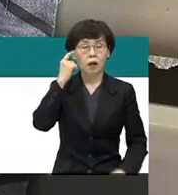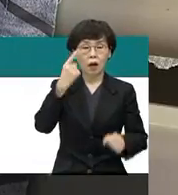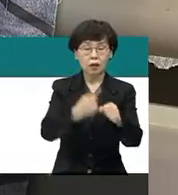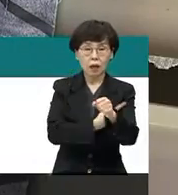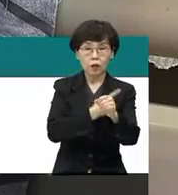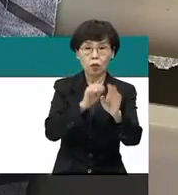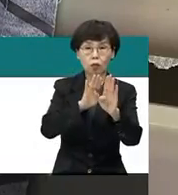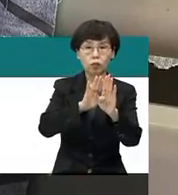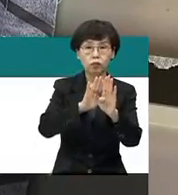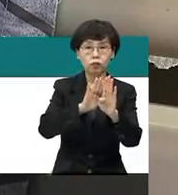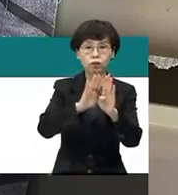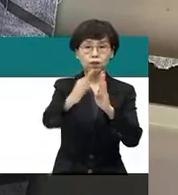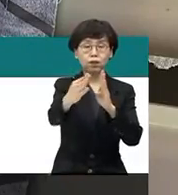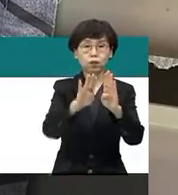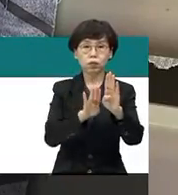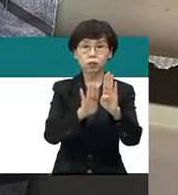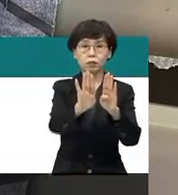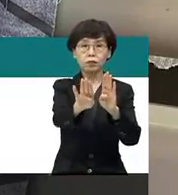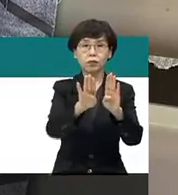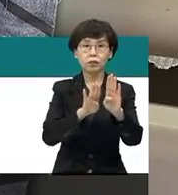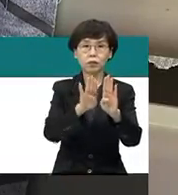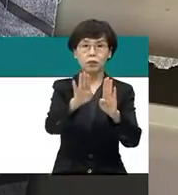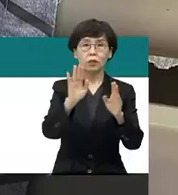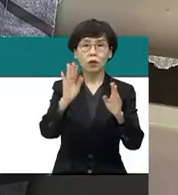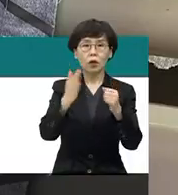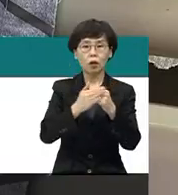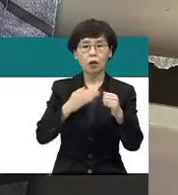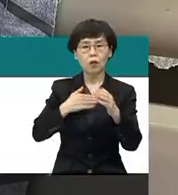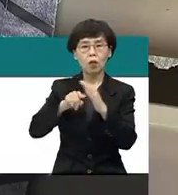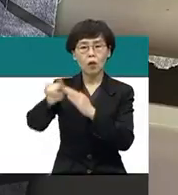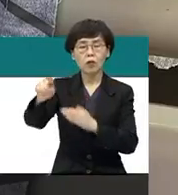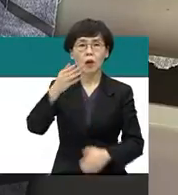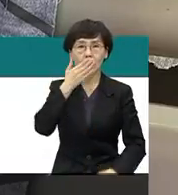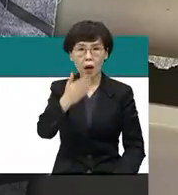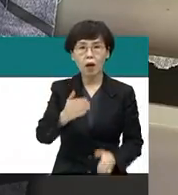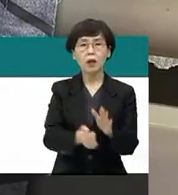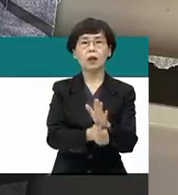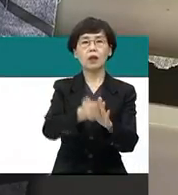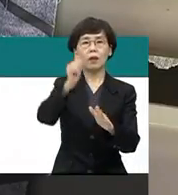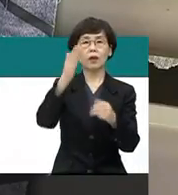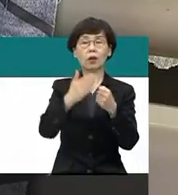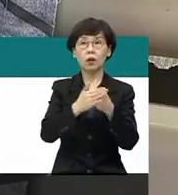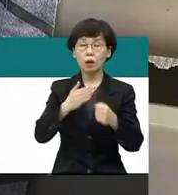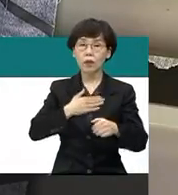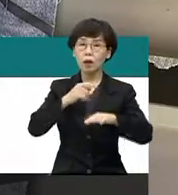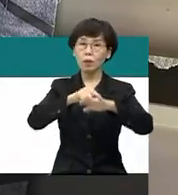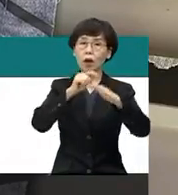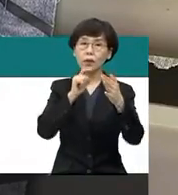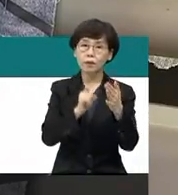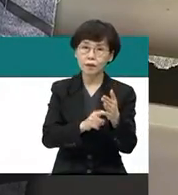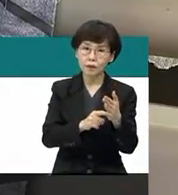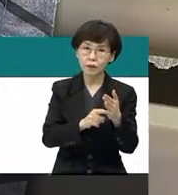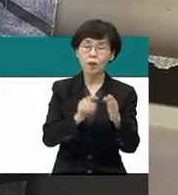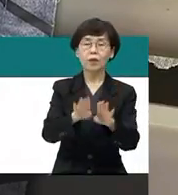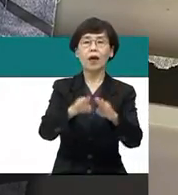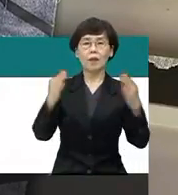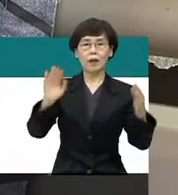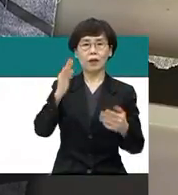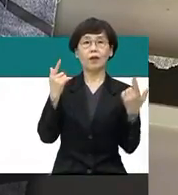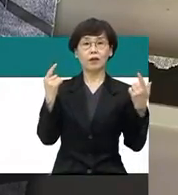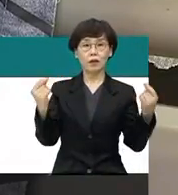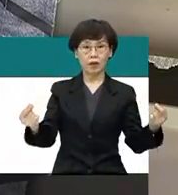자동문을 통해서 제가 밖으로 나갈 수 있다는 희망이 생기니까 제 마음도 개방이